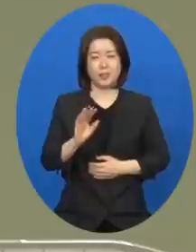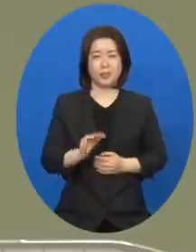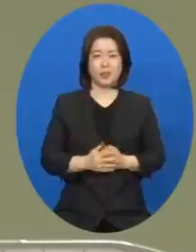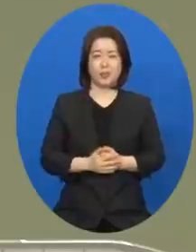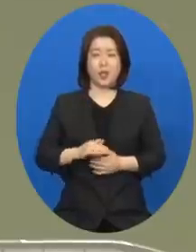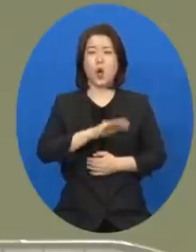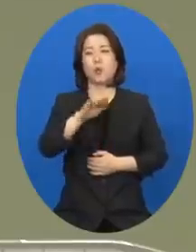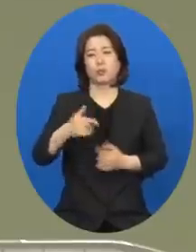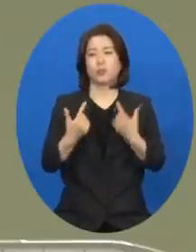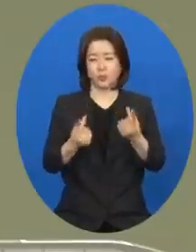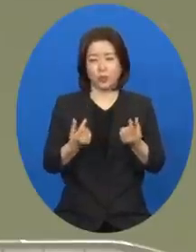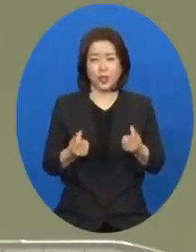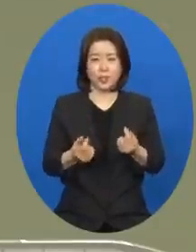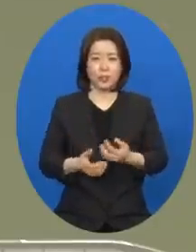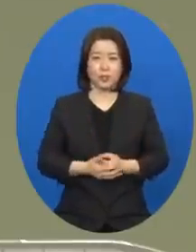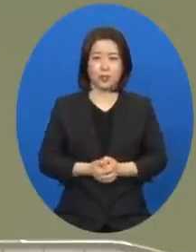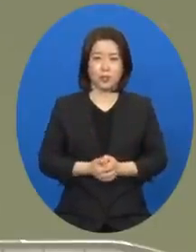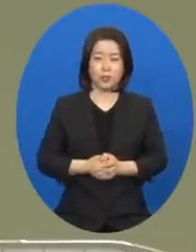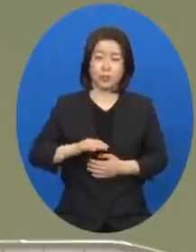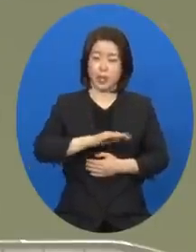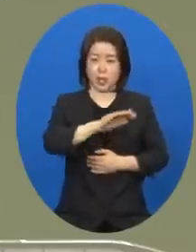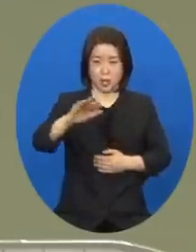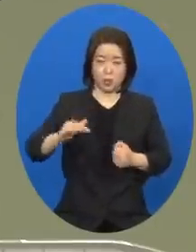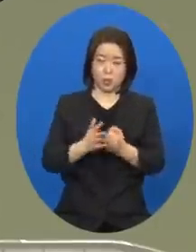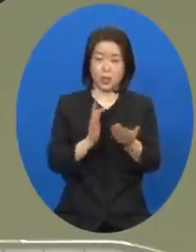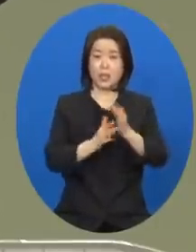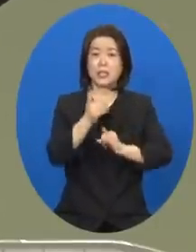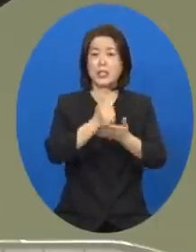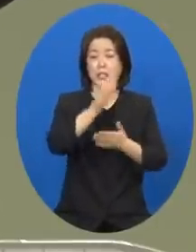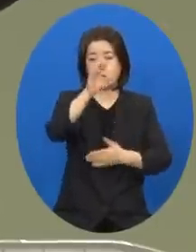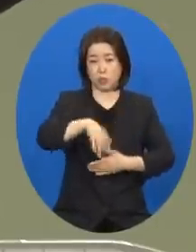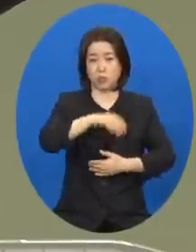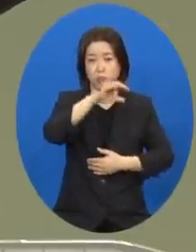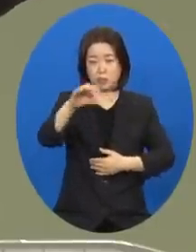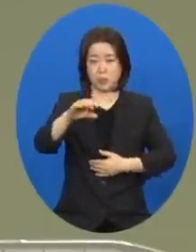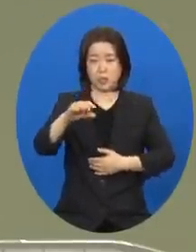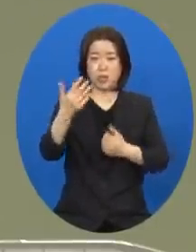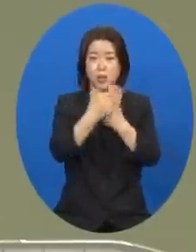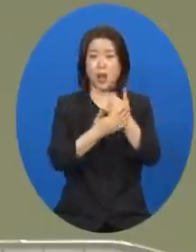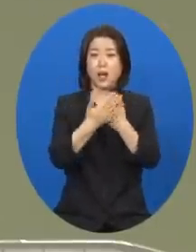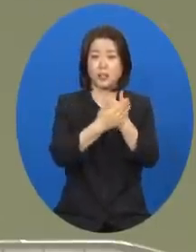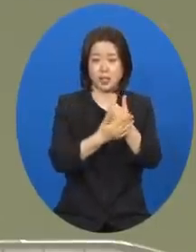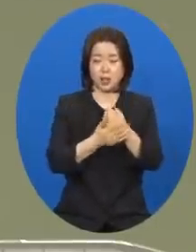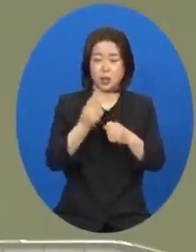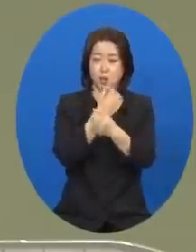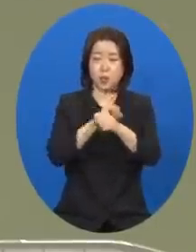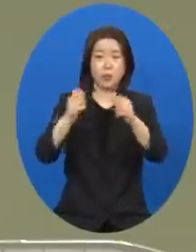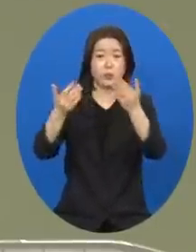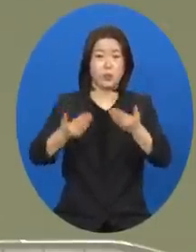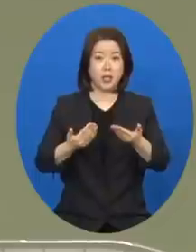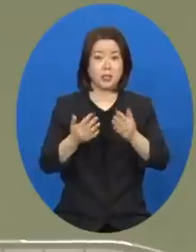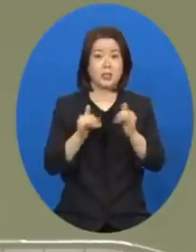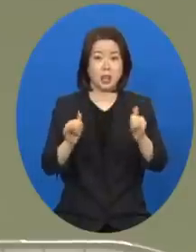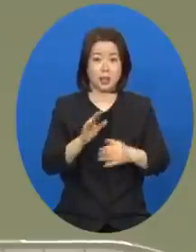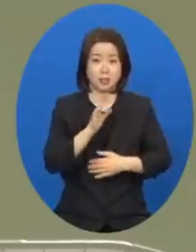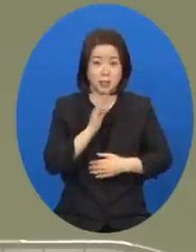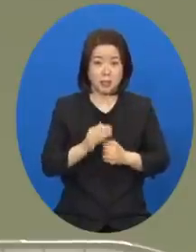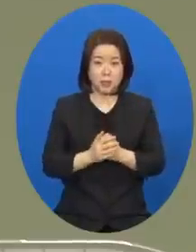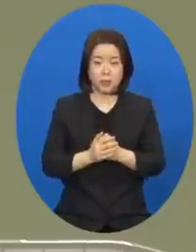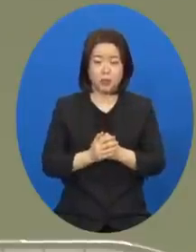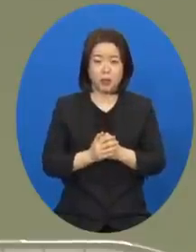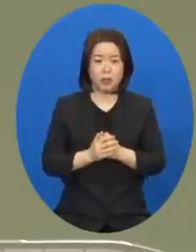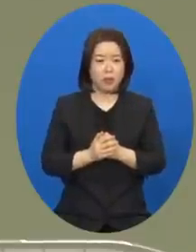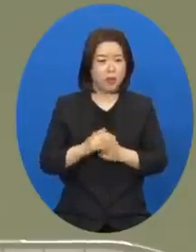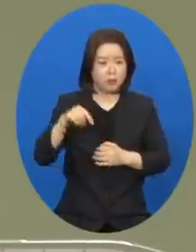우리야말로 그렇습니다. 우리가 예수님의 십자가의 은혜로 용서받은 사람이에요. 우리가 누구를